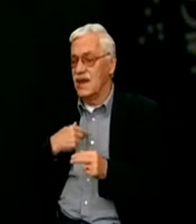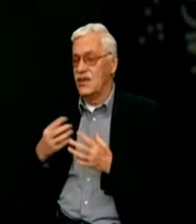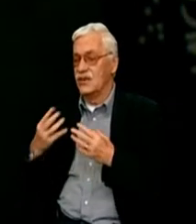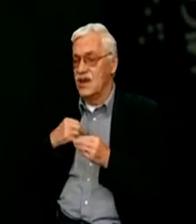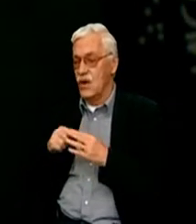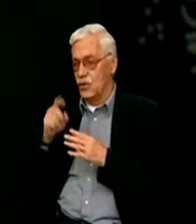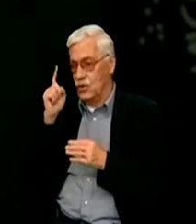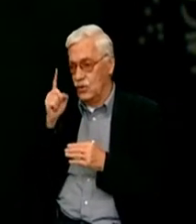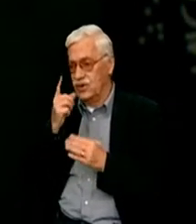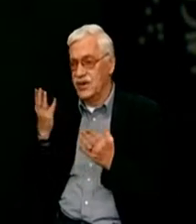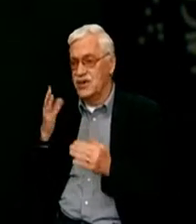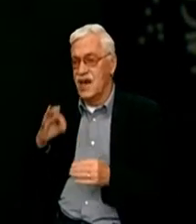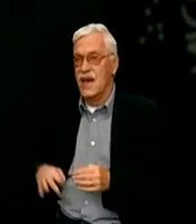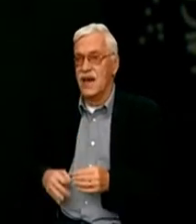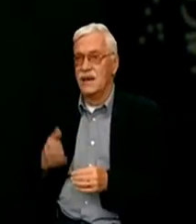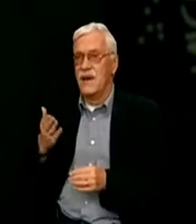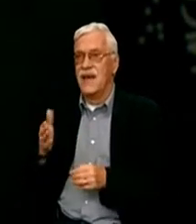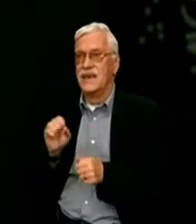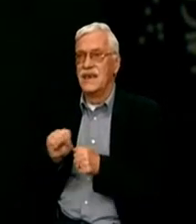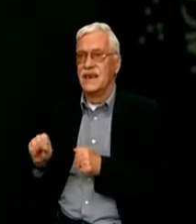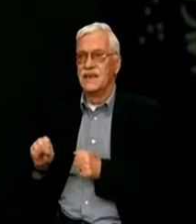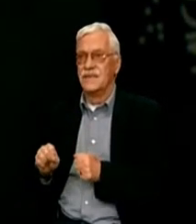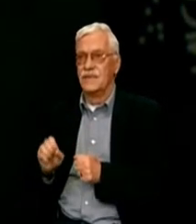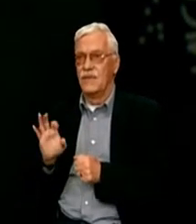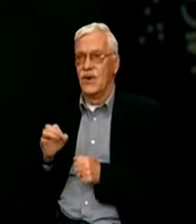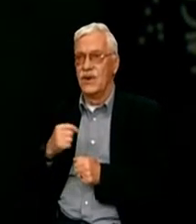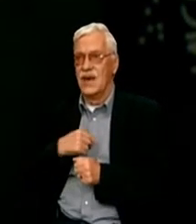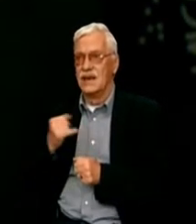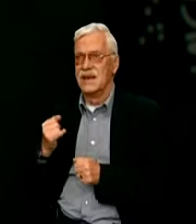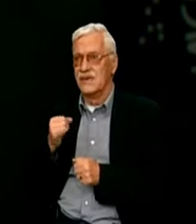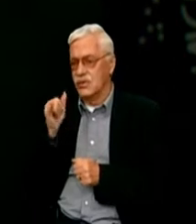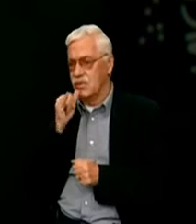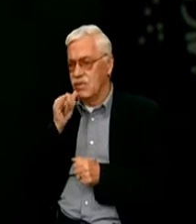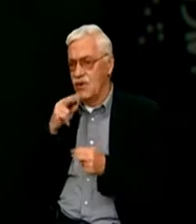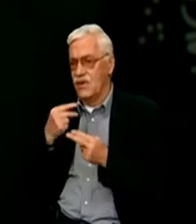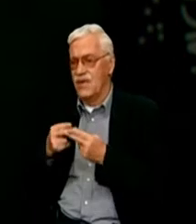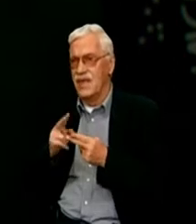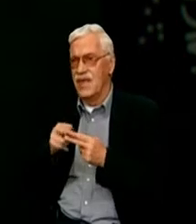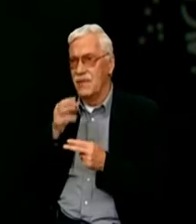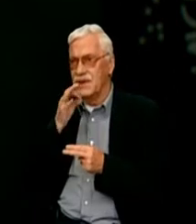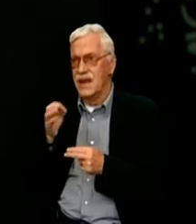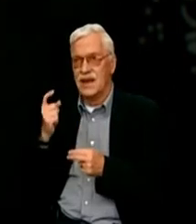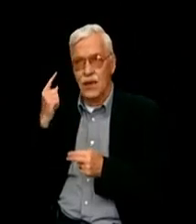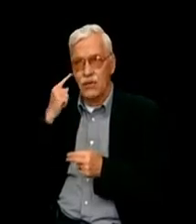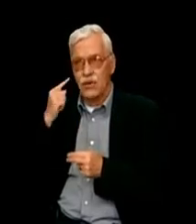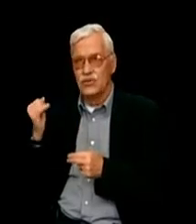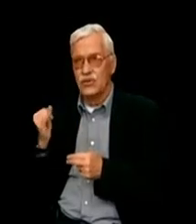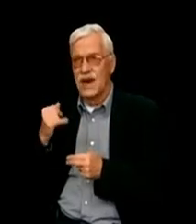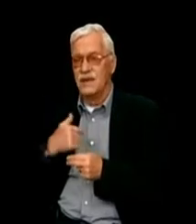gdzie pani jest? Gdzie pani jest? To ja zawsze próbuję odpowiadać na to pytanie, posłuchaj mnie, gdzie